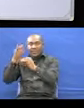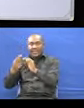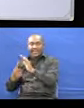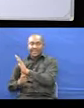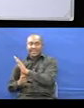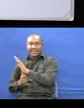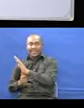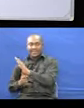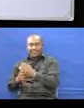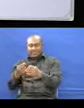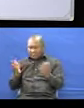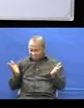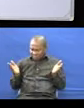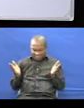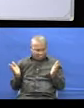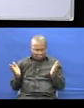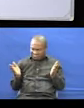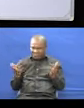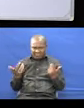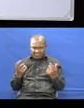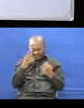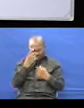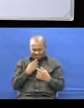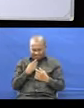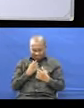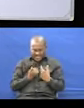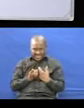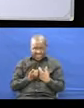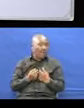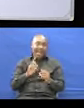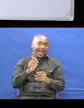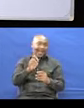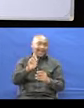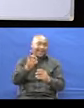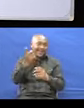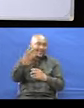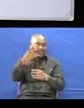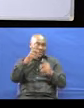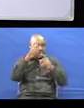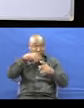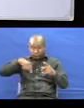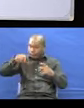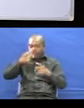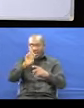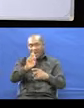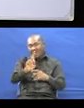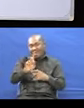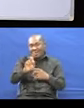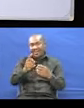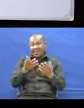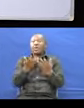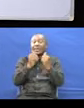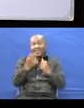sita. Unafanyaje? Wala huna haja ya kuchora tena duara, uligawegawe. Ukitaka unafanya, lakini